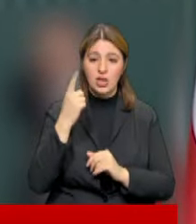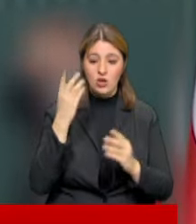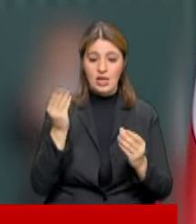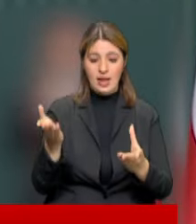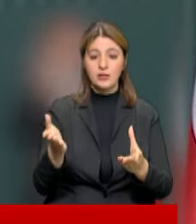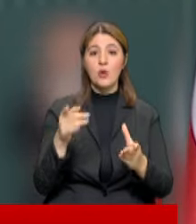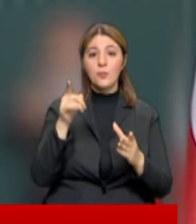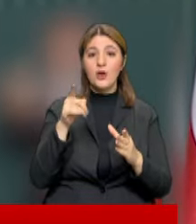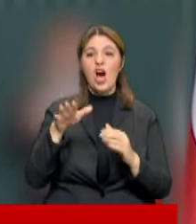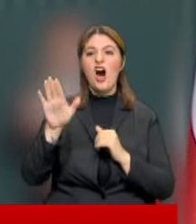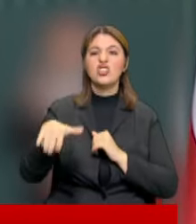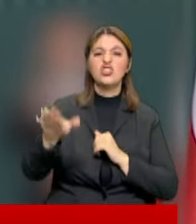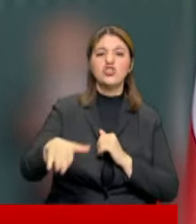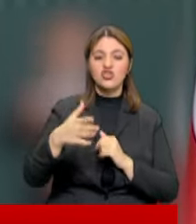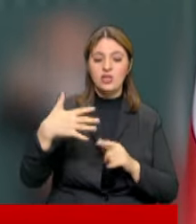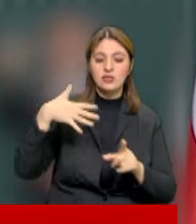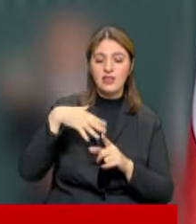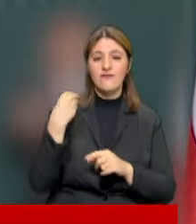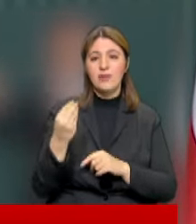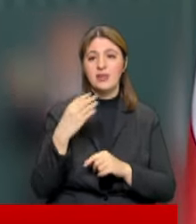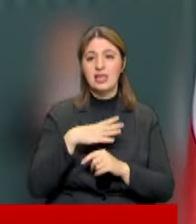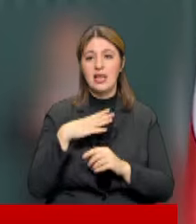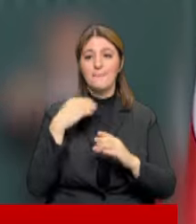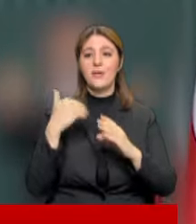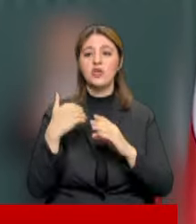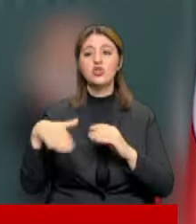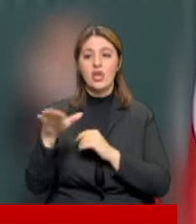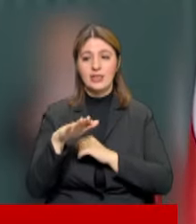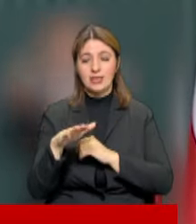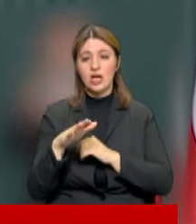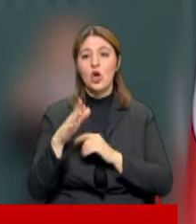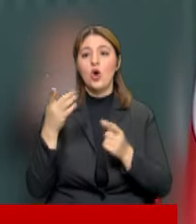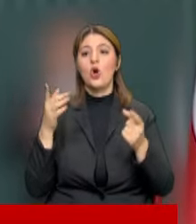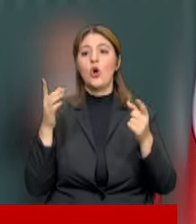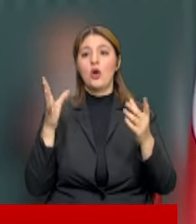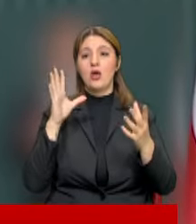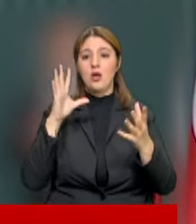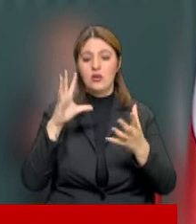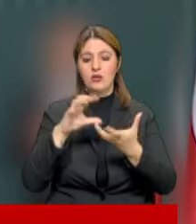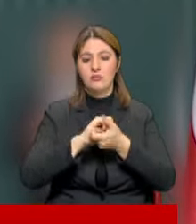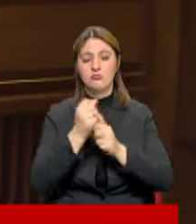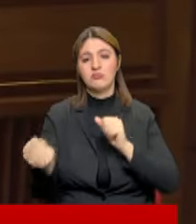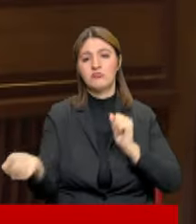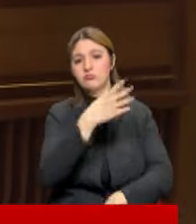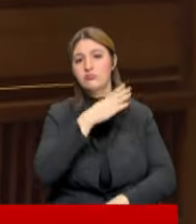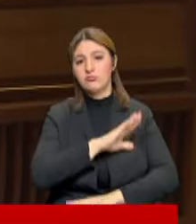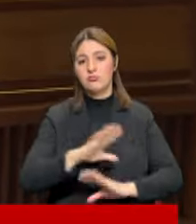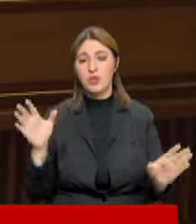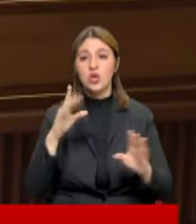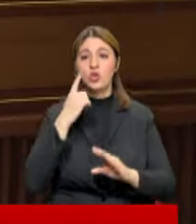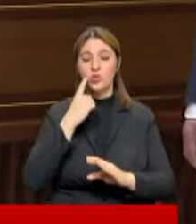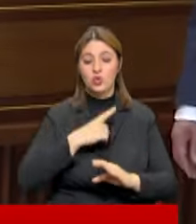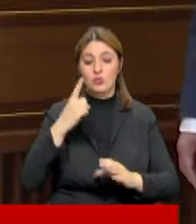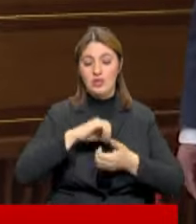olarak bu alçak saldırıyla verilmek istenen mesajları buluşturup çöpe attık Cumhur ittifakı